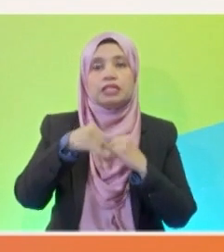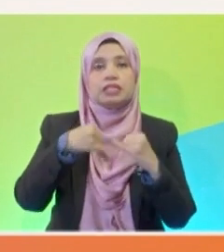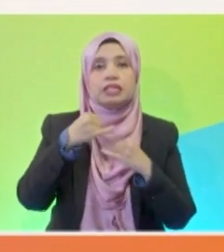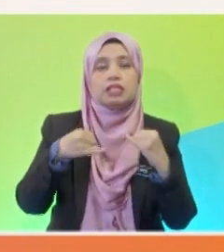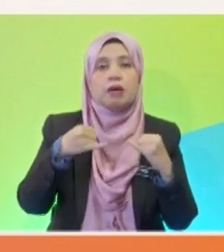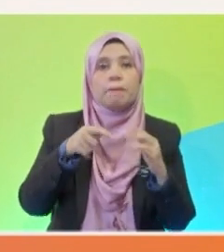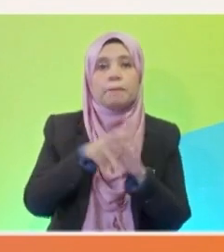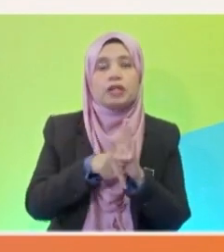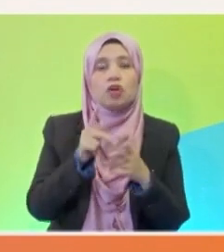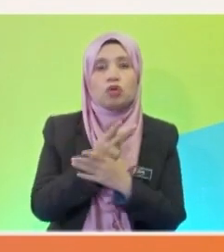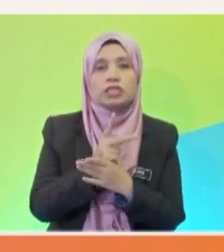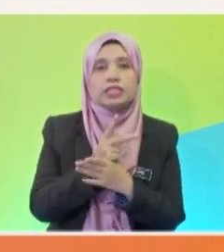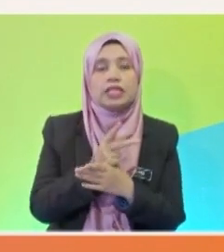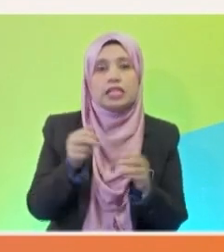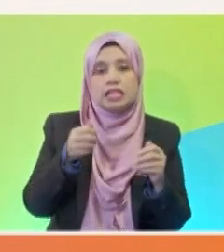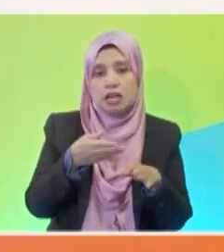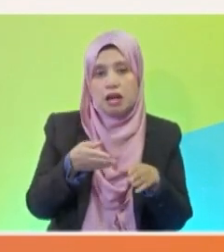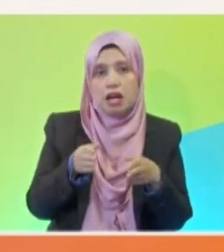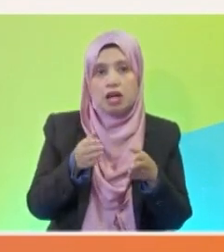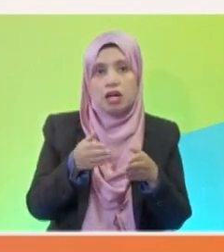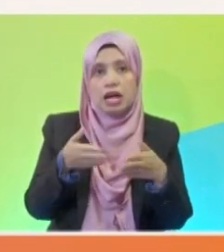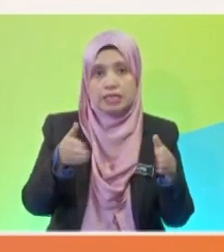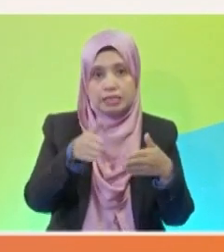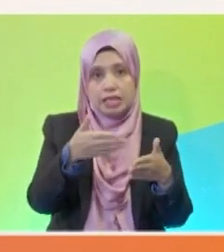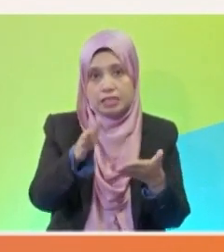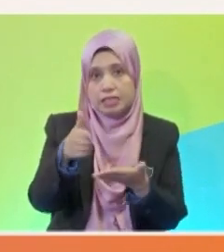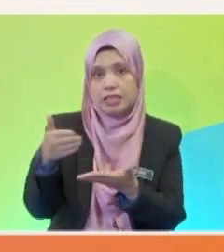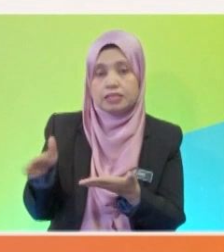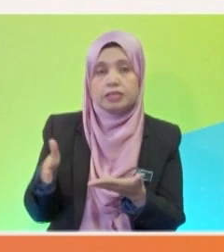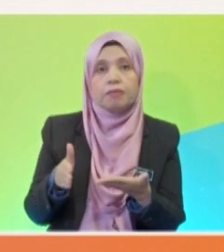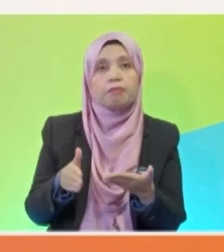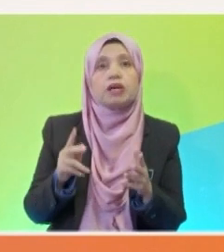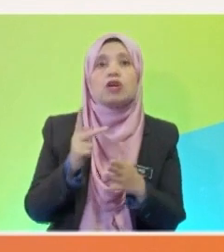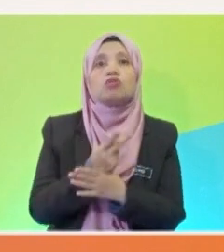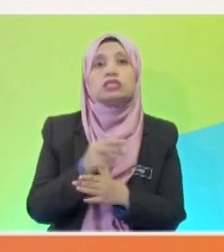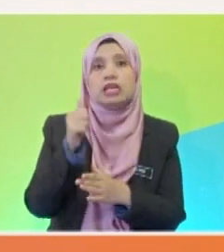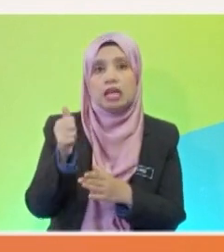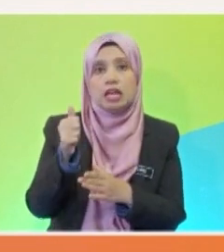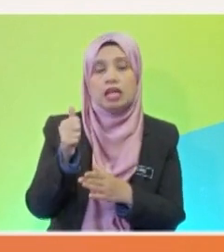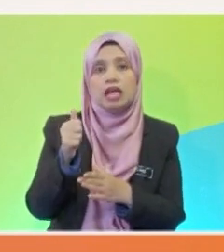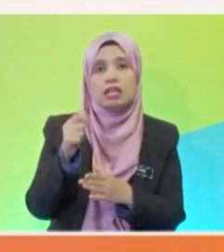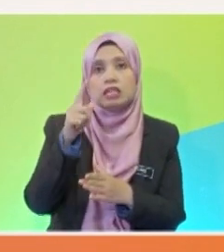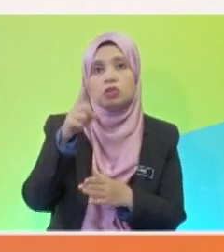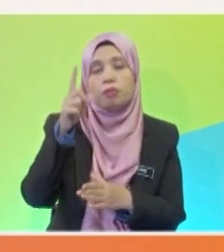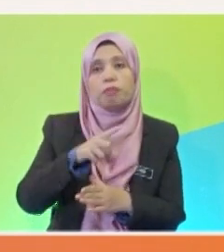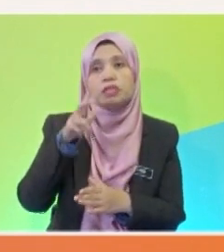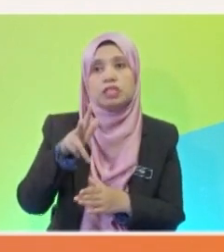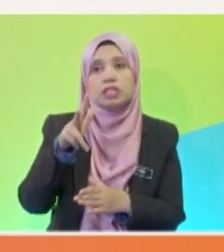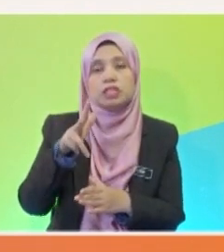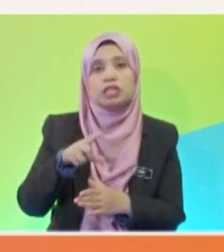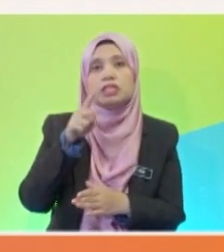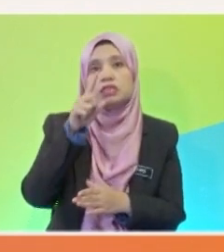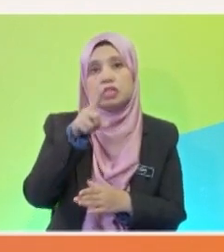ikatan perkongsian kita, kita agih mengikut nisbah 1, nisbah 2. Maksudnya, perkongsi A 1/3. 1 nisbah 2